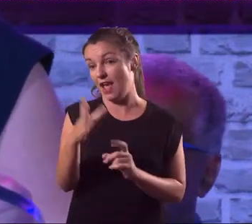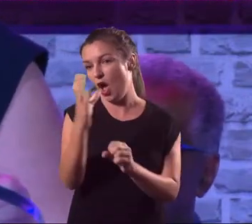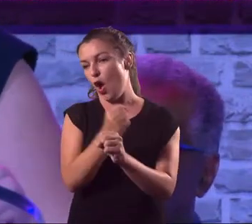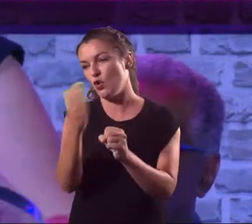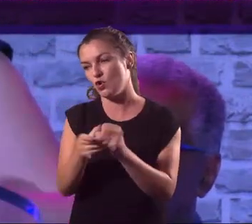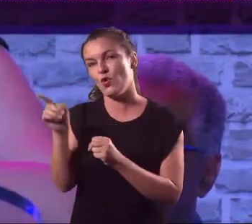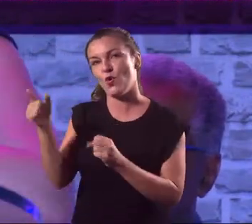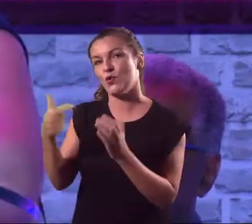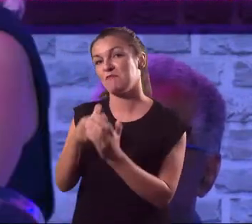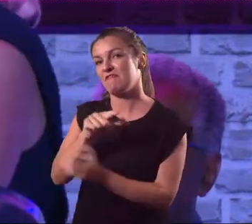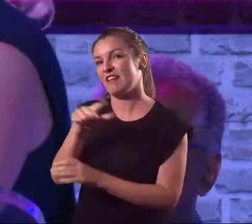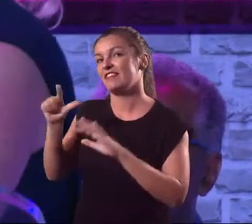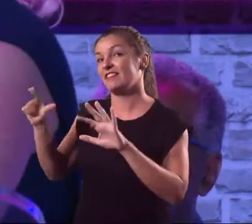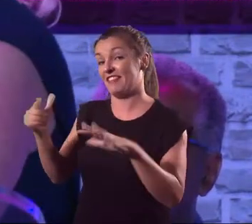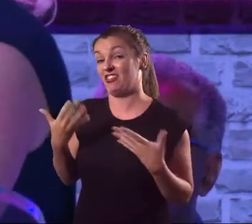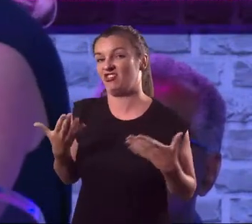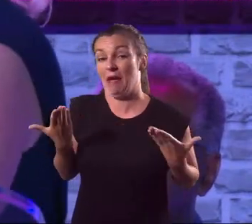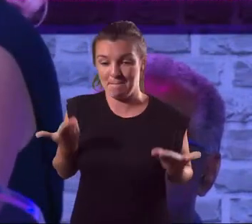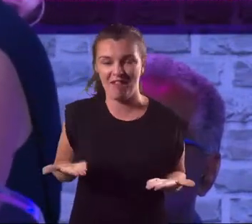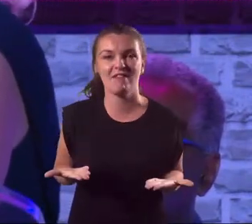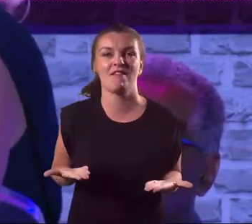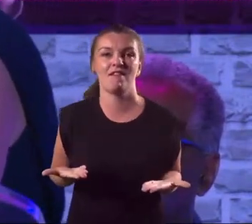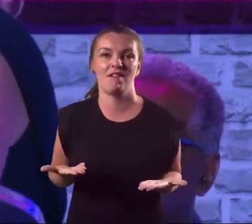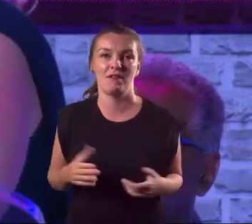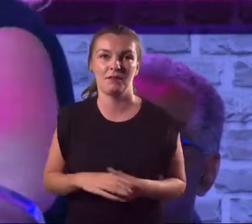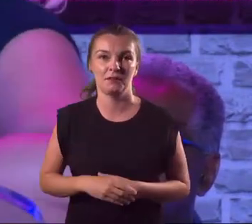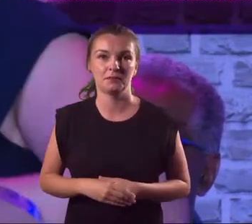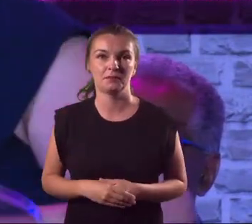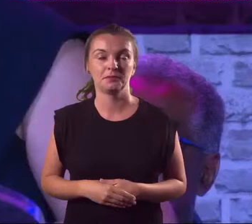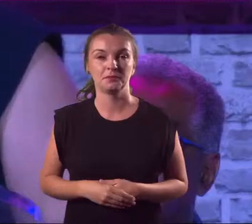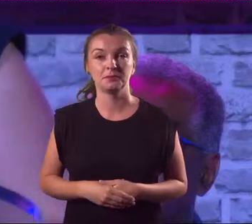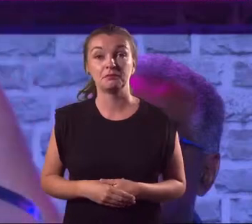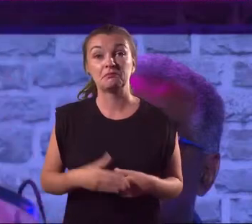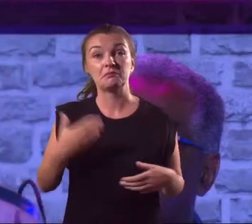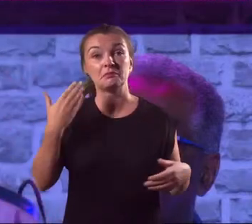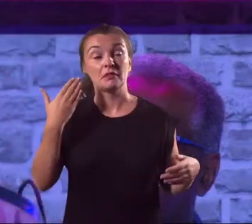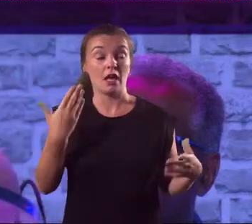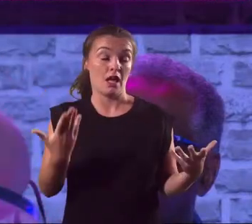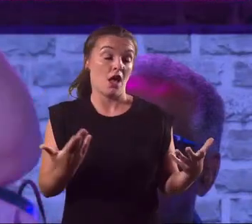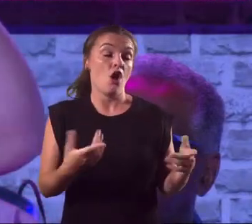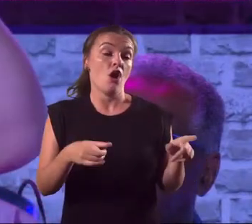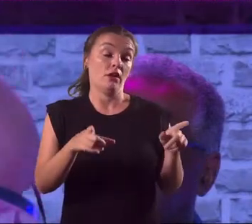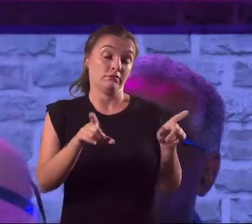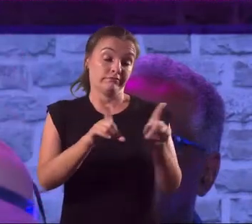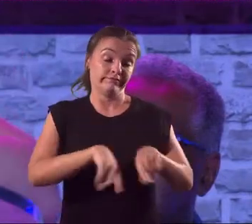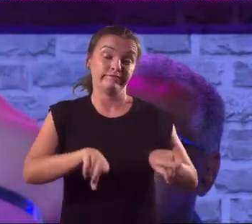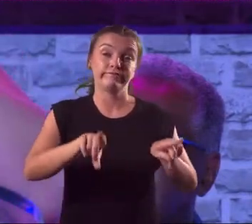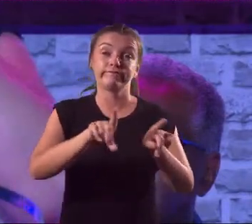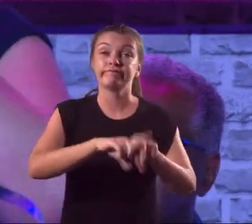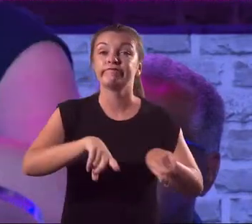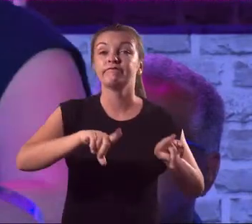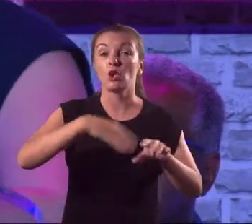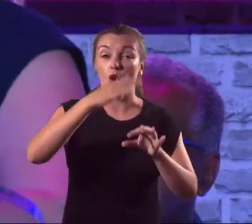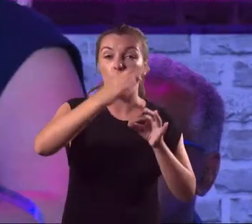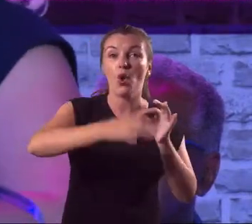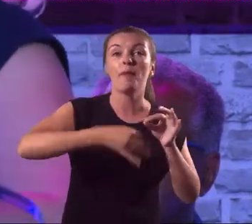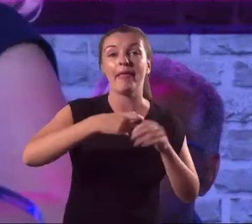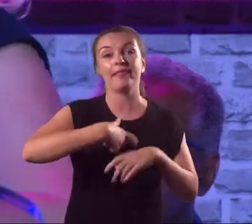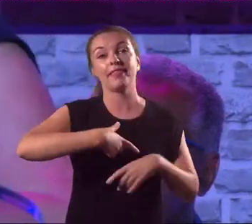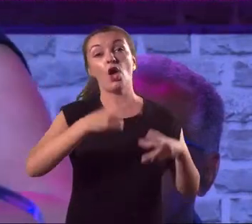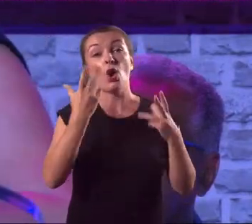2027. Et si nous ne voulons pas revivre une nouvelle fois un second tour avec une Macronie et une Le